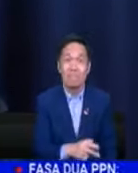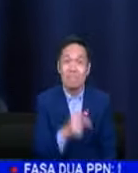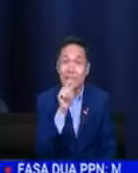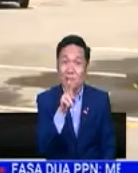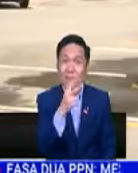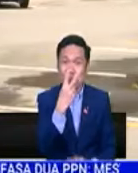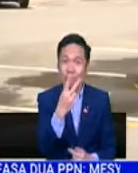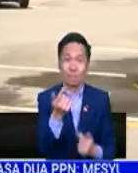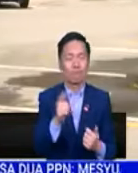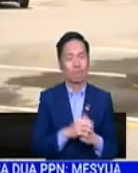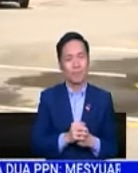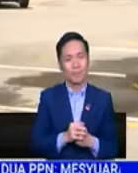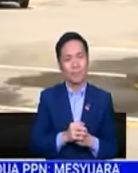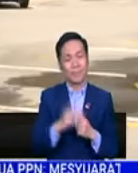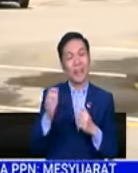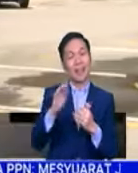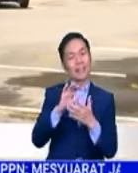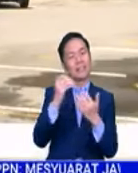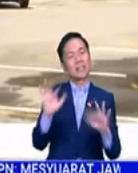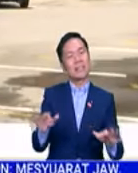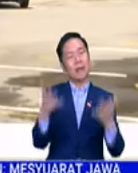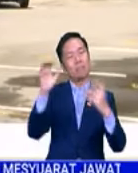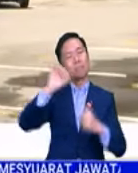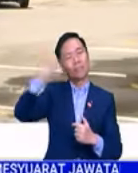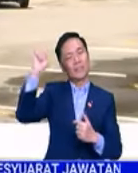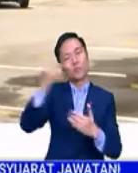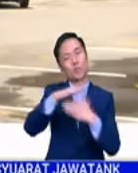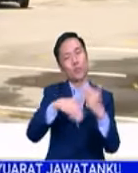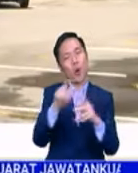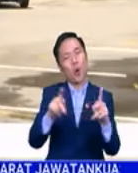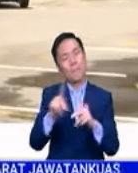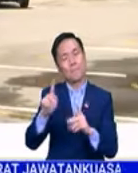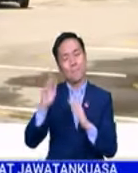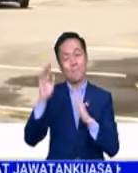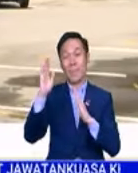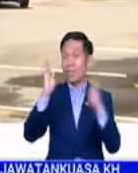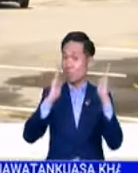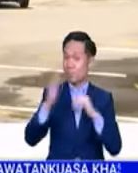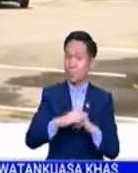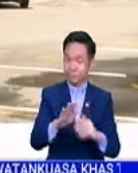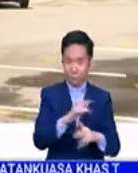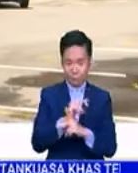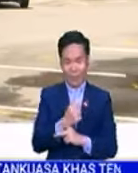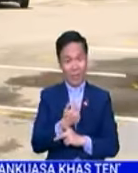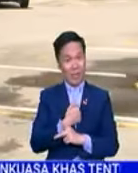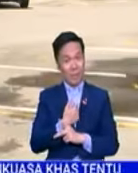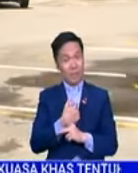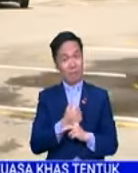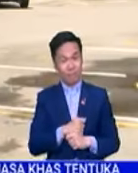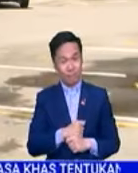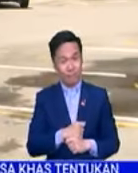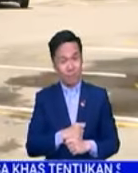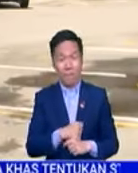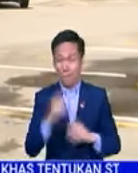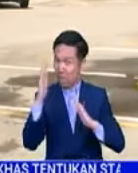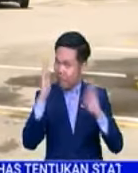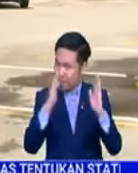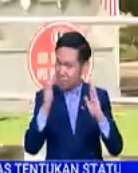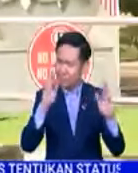we are. Selamat Hari Kebangsaan kepada seluruh rakyat Malaysia. Lindung diri, jaga diri.